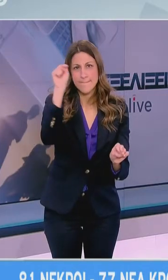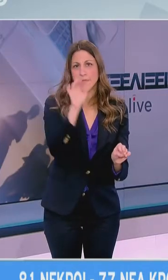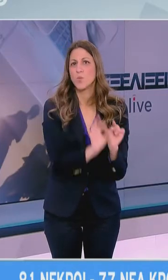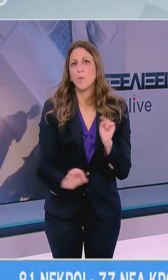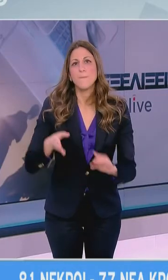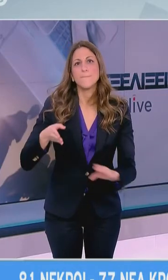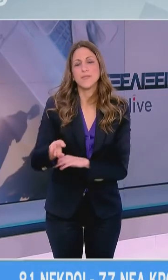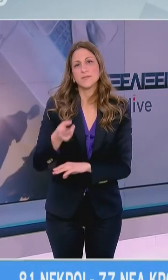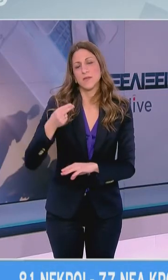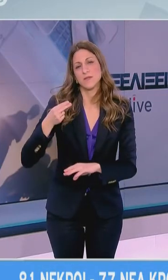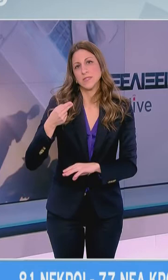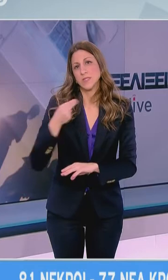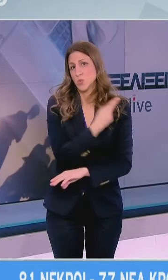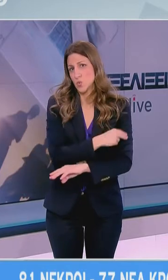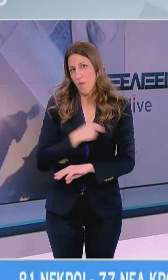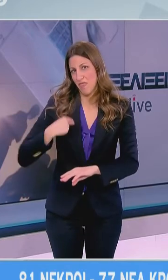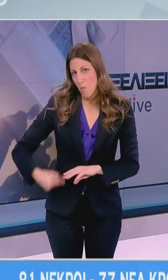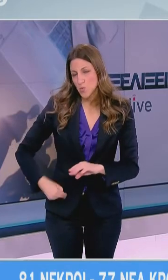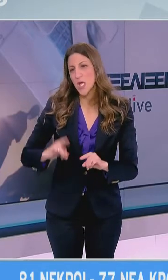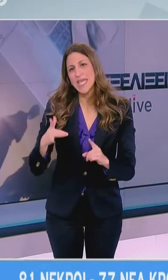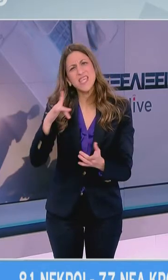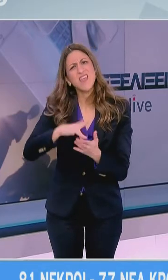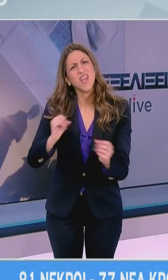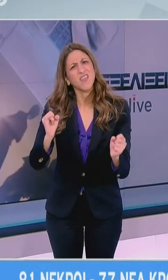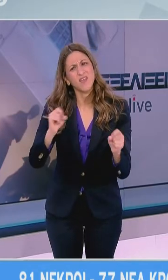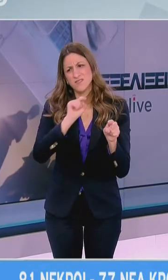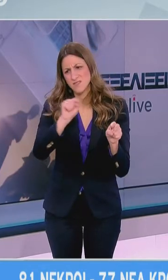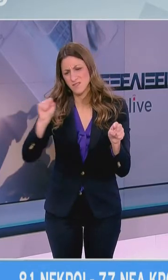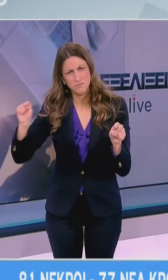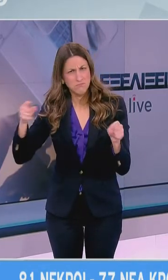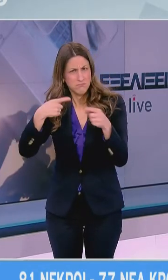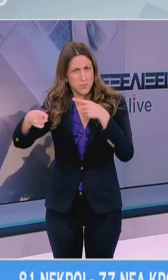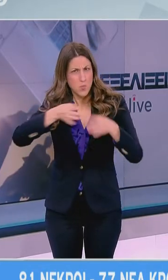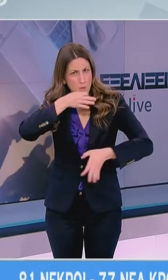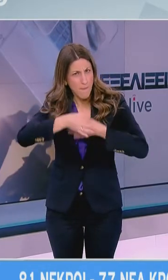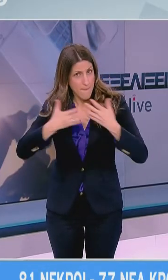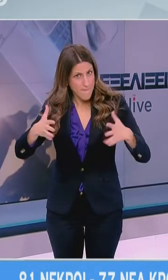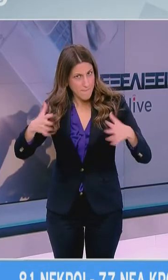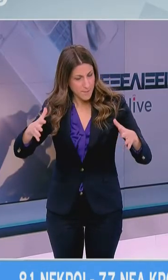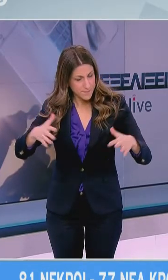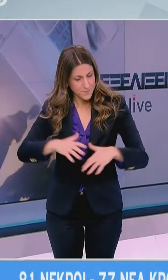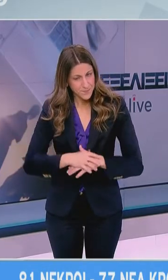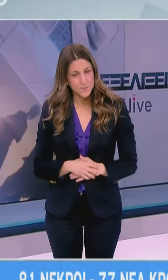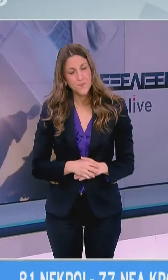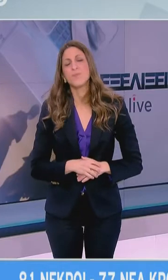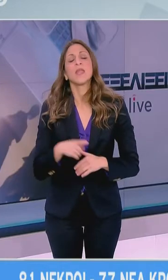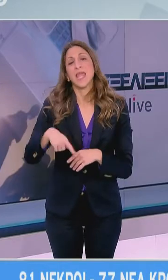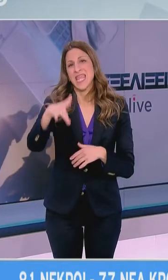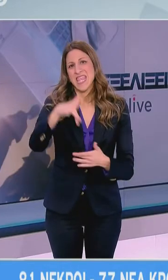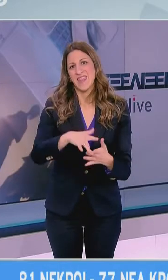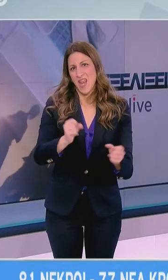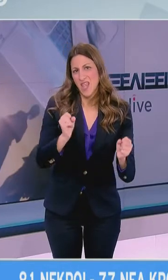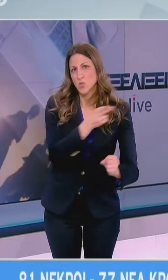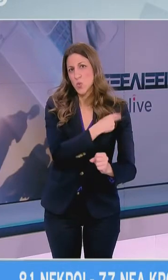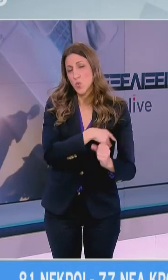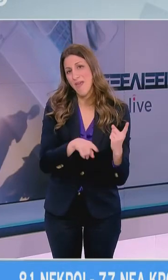δημόσια νοσοκομεία, στα νοσοκομεία αναφοράς και σε διάφορα άλλα σημεία, όπως για παράδειγμα τα κέντρα υγείας που είναι κέντρα υγείας αναφοράς για τον